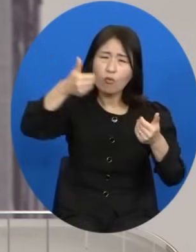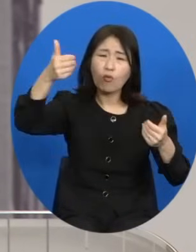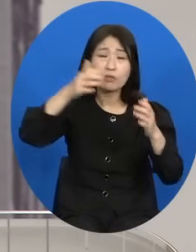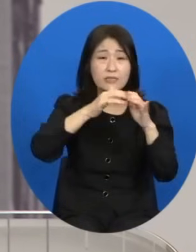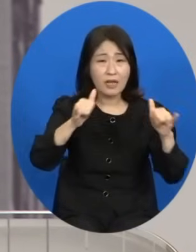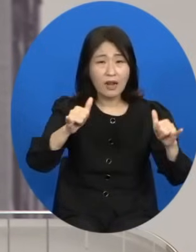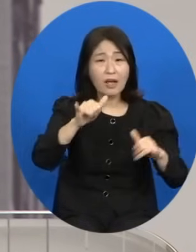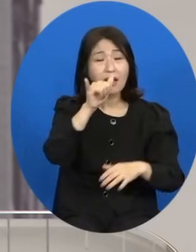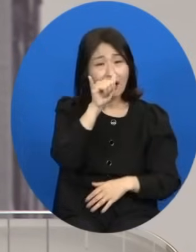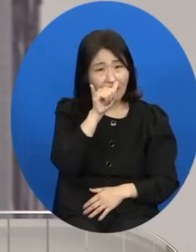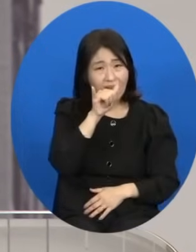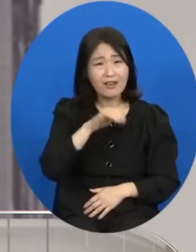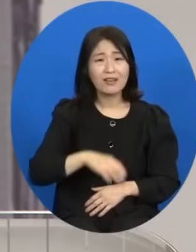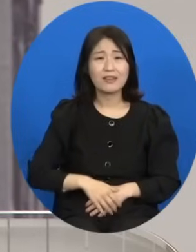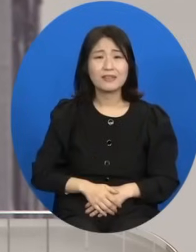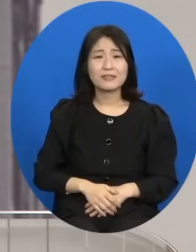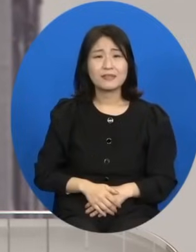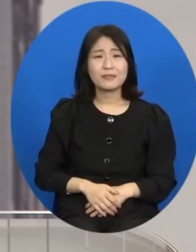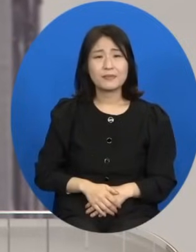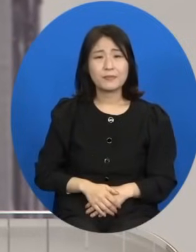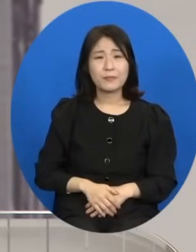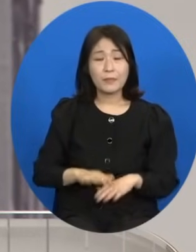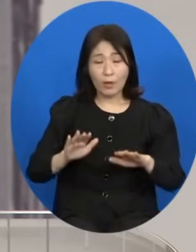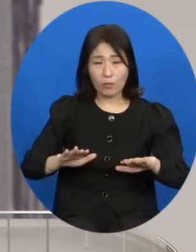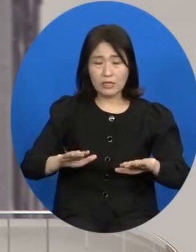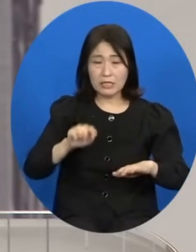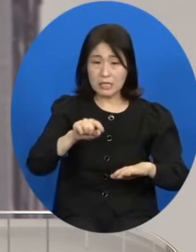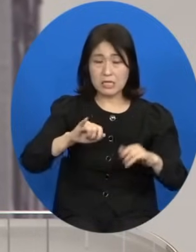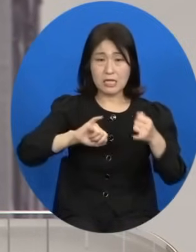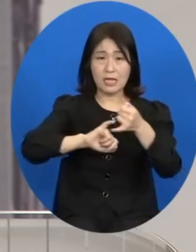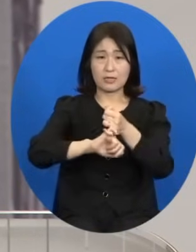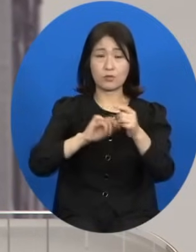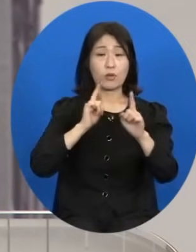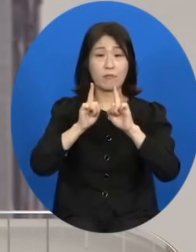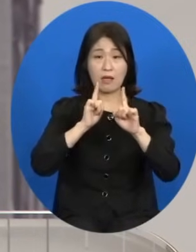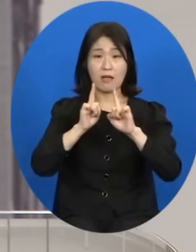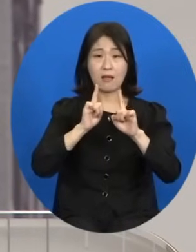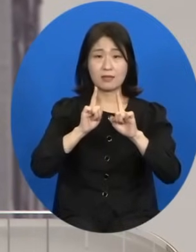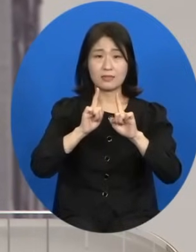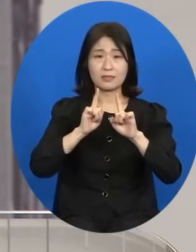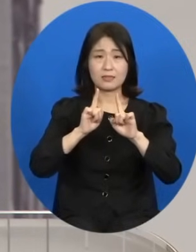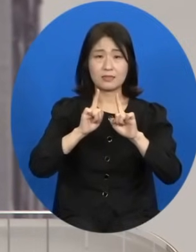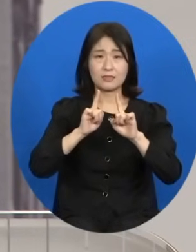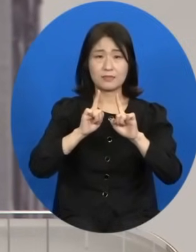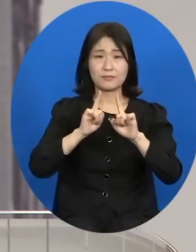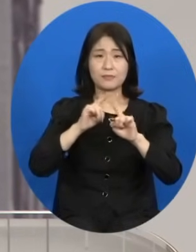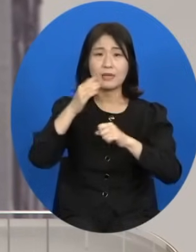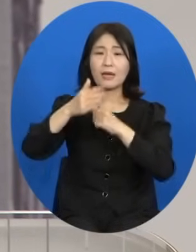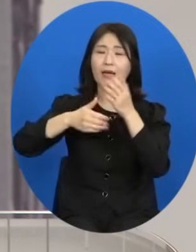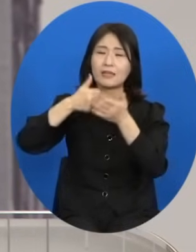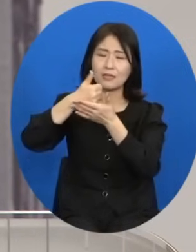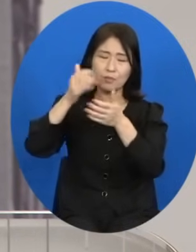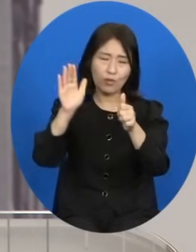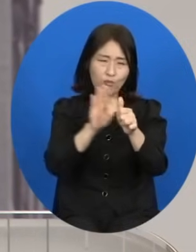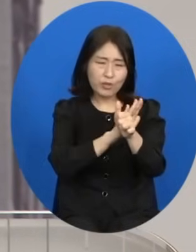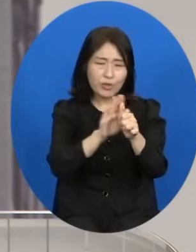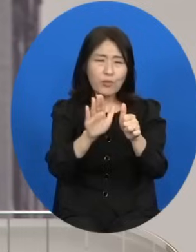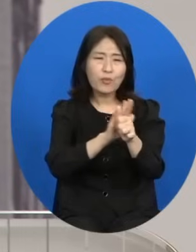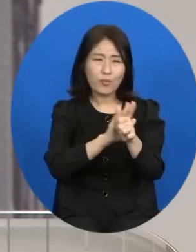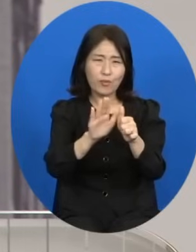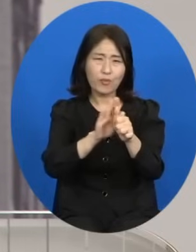친구를 오늘이 약속의 말씀을 여러분에게 주신 하나님의 위로의 말씀으로